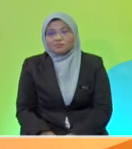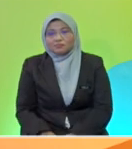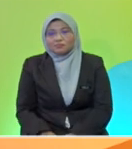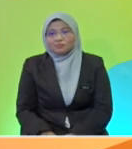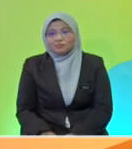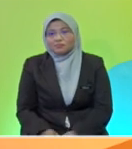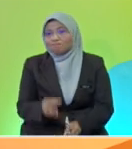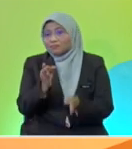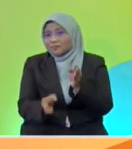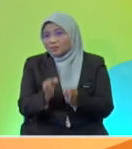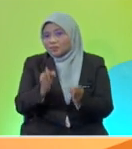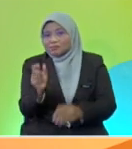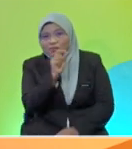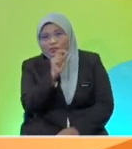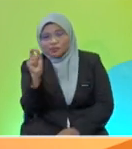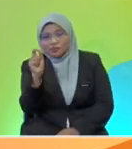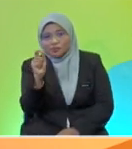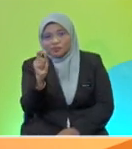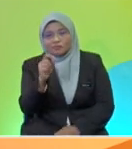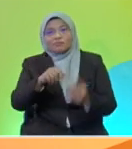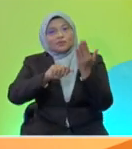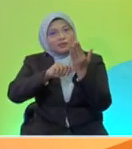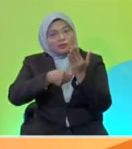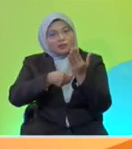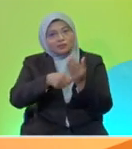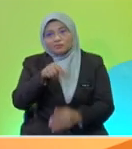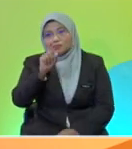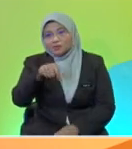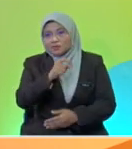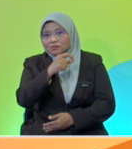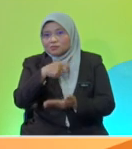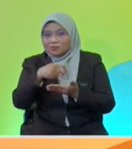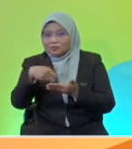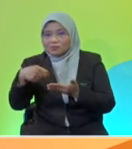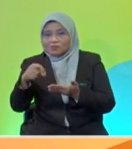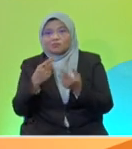di belakang ada yang sudah siap boleh angkat jawaban matematika